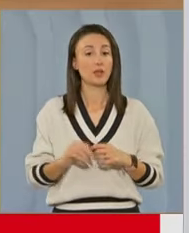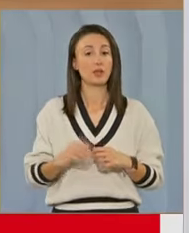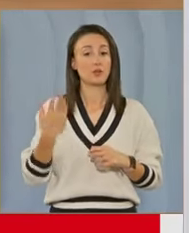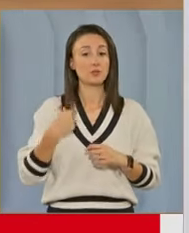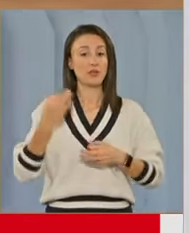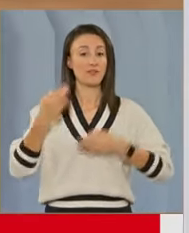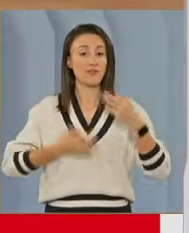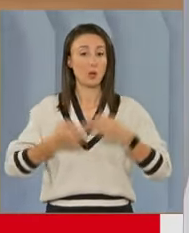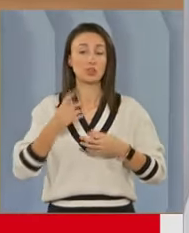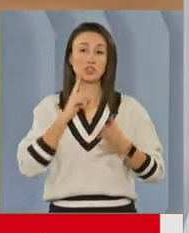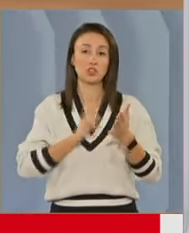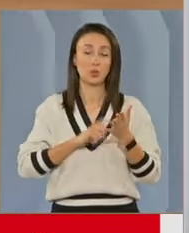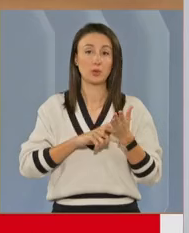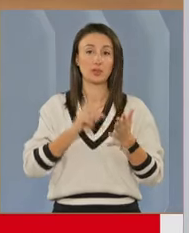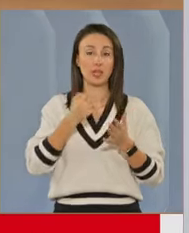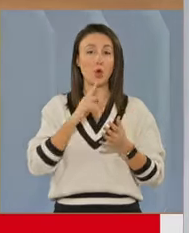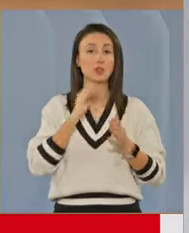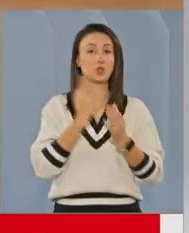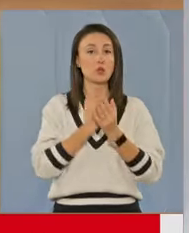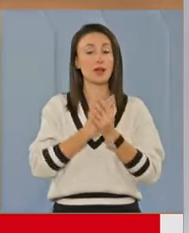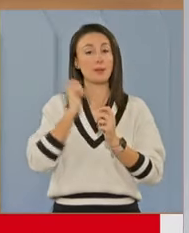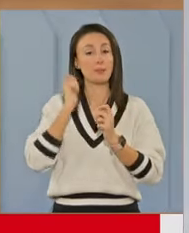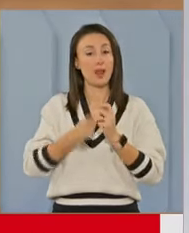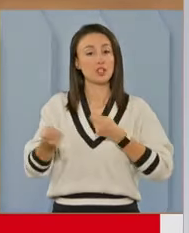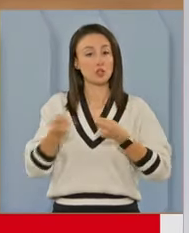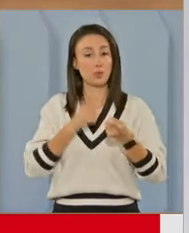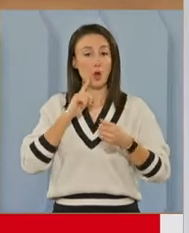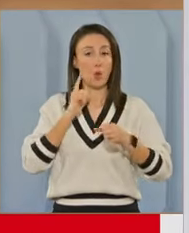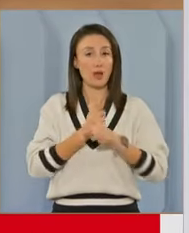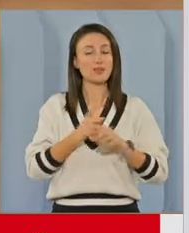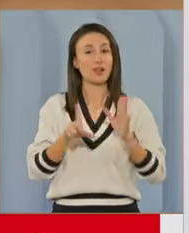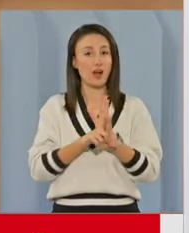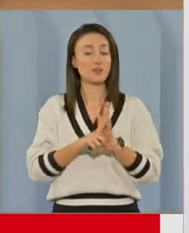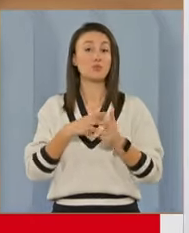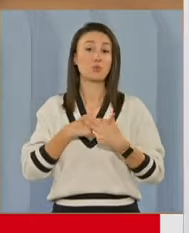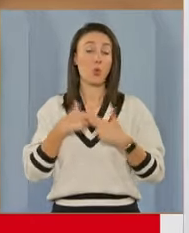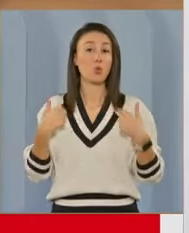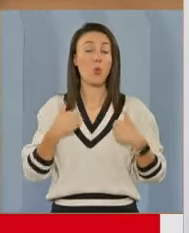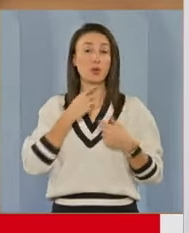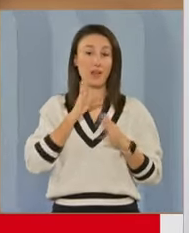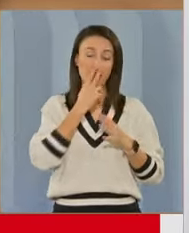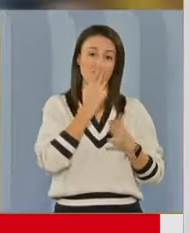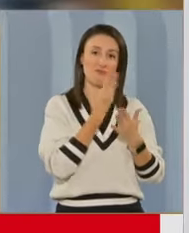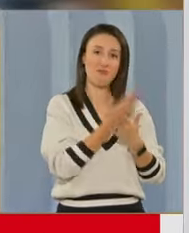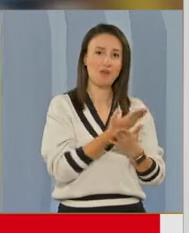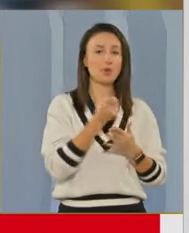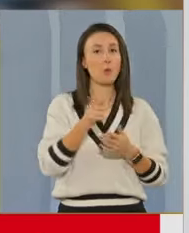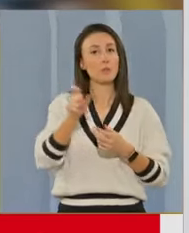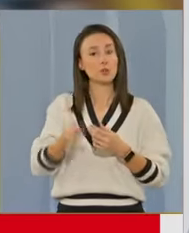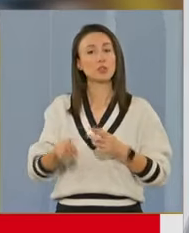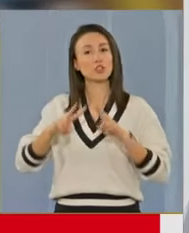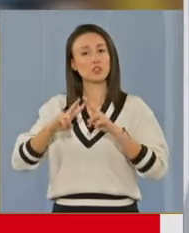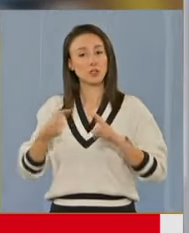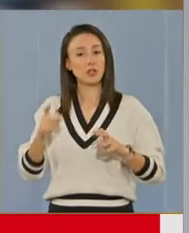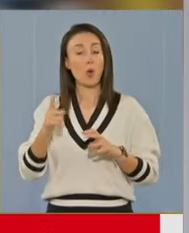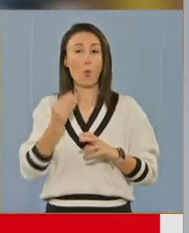evaluări cerute de dicot în dosarele penale instrumentate pentru că este o obligație legală procurorul în momentul în care are în față o persoană cercetată pentru deținere de